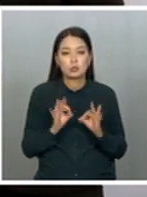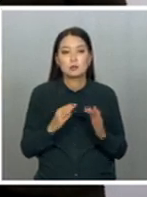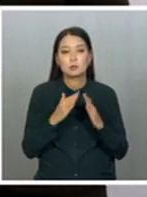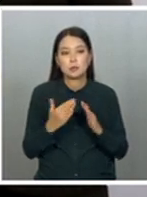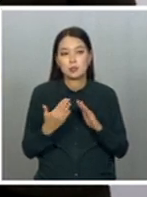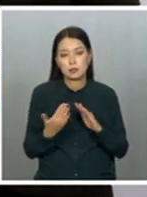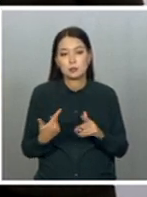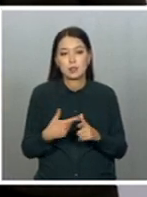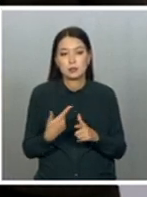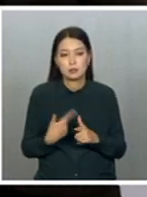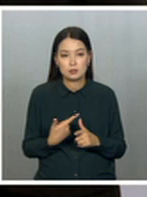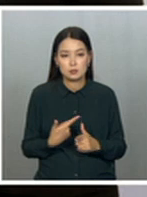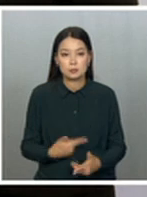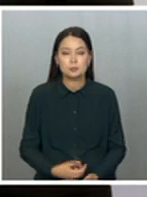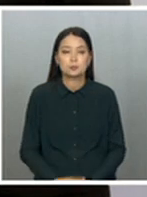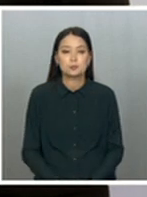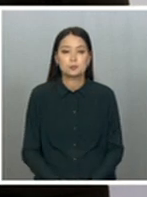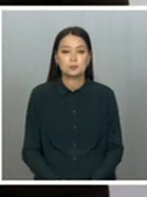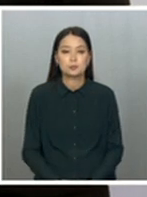қиық пирамида деп атайды.